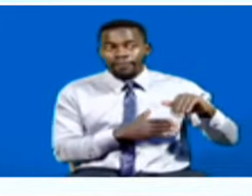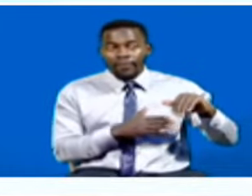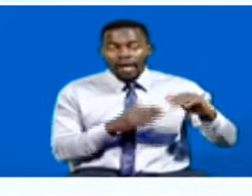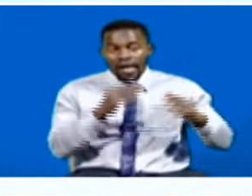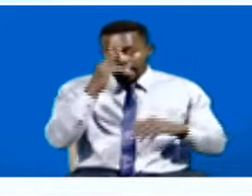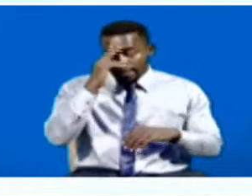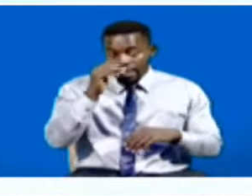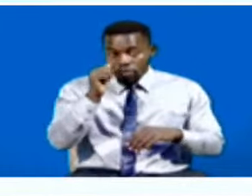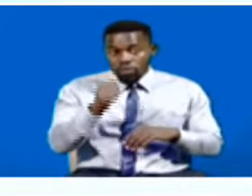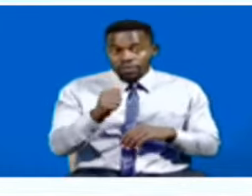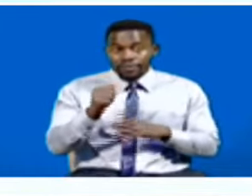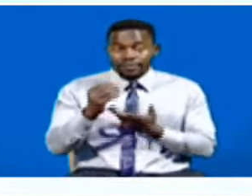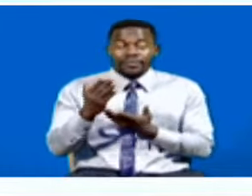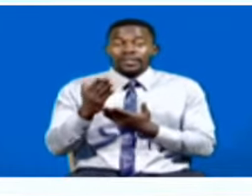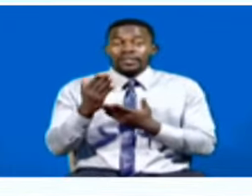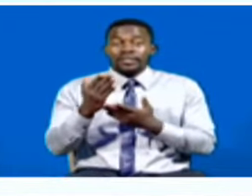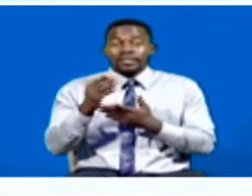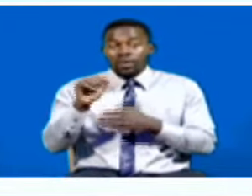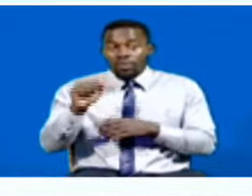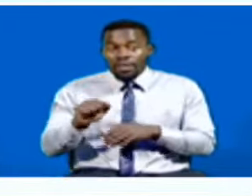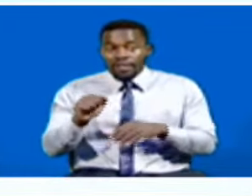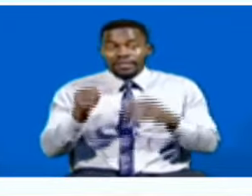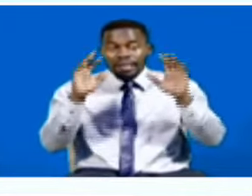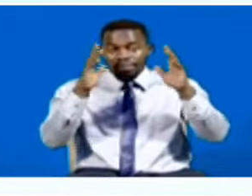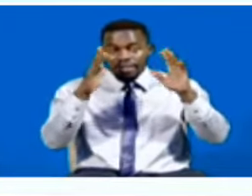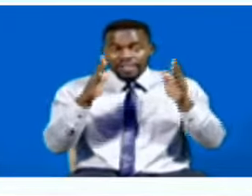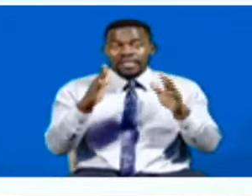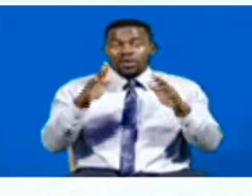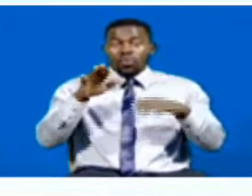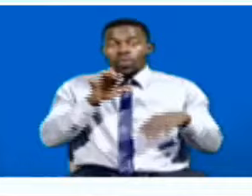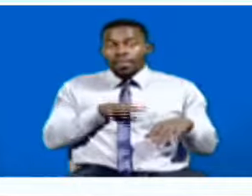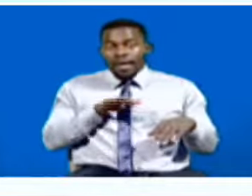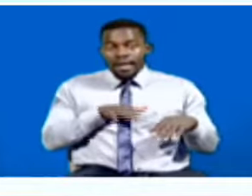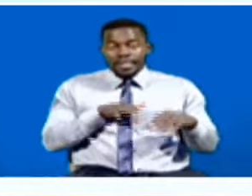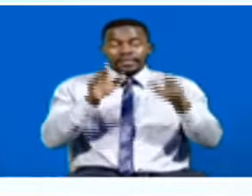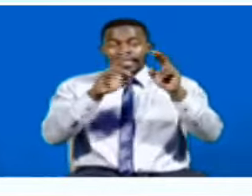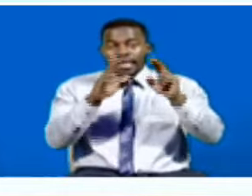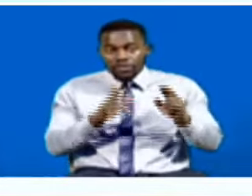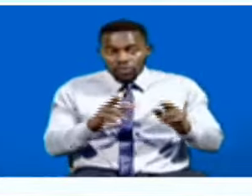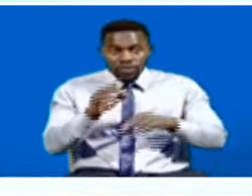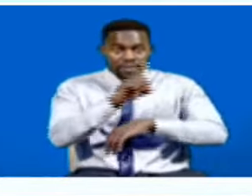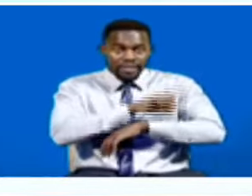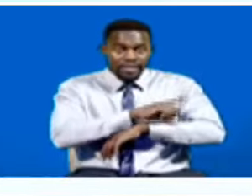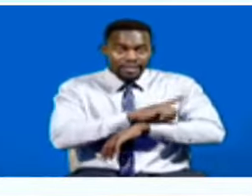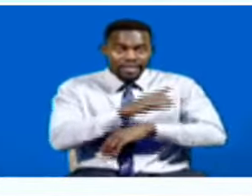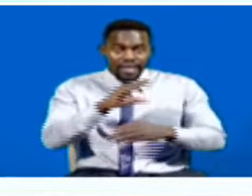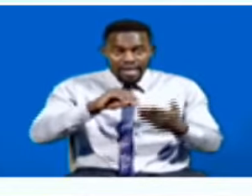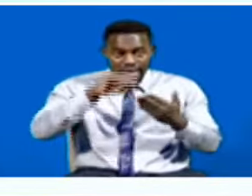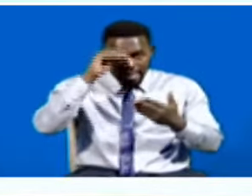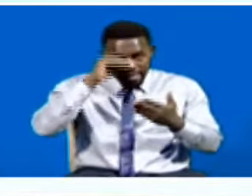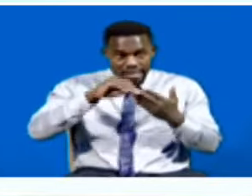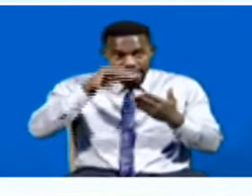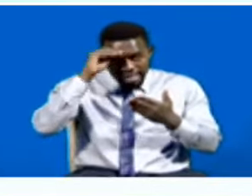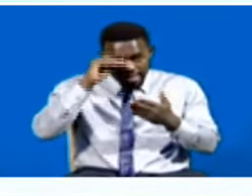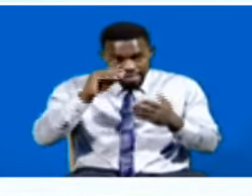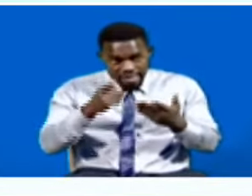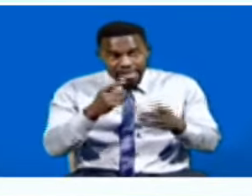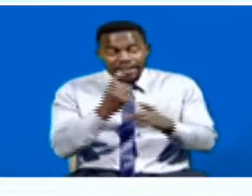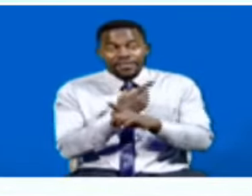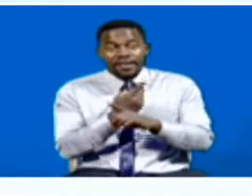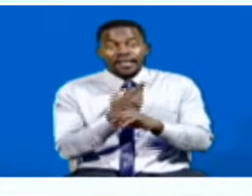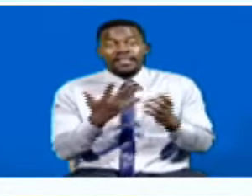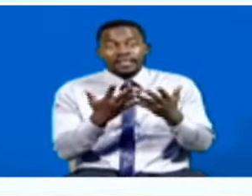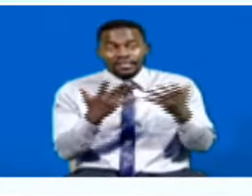wamesherehekea siku ya wanawake duniani kwa njia ya kipekee, huku wakifunzwa mbinu za upanzi wa nyasi na shirika moja kwa